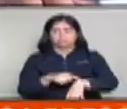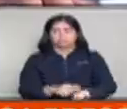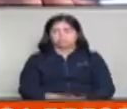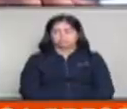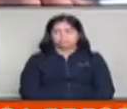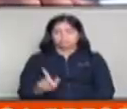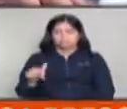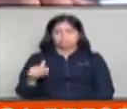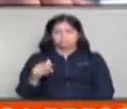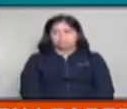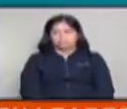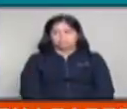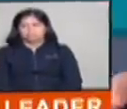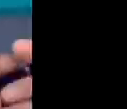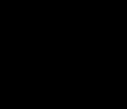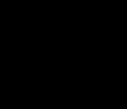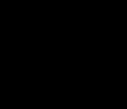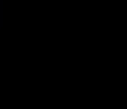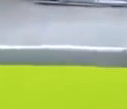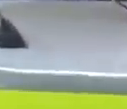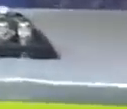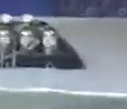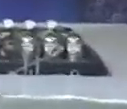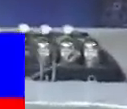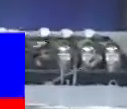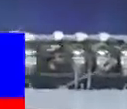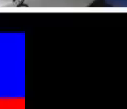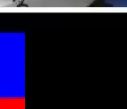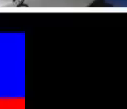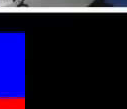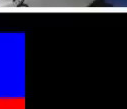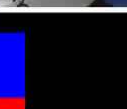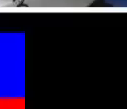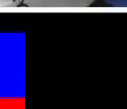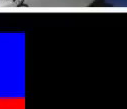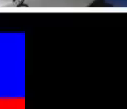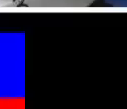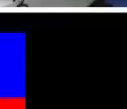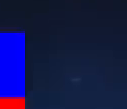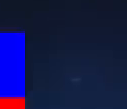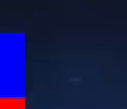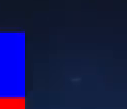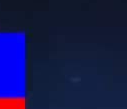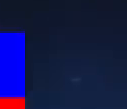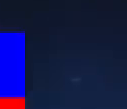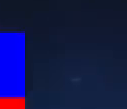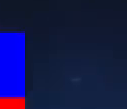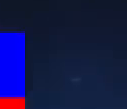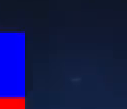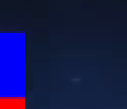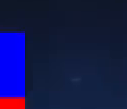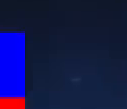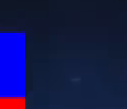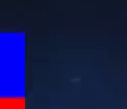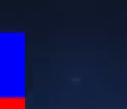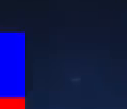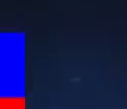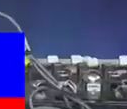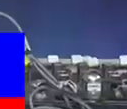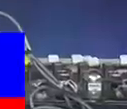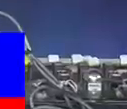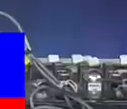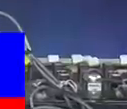sir. Mamaya na lang po sa radyo. Magkaalamanan. Kanahapon po, Miss Diane. Magandang hapon, Sir Raffy. Ma'am, yung pong time card ni Ma'am